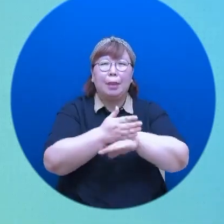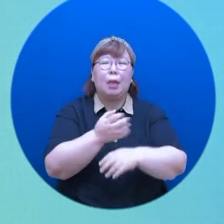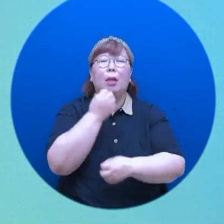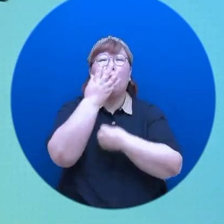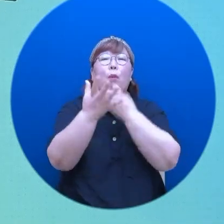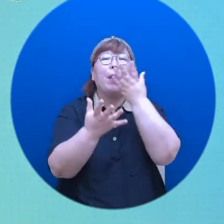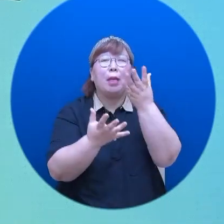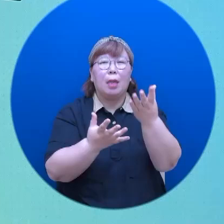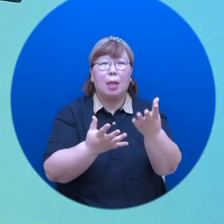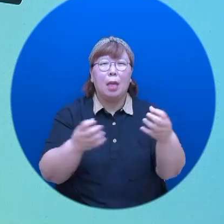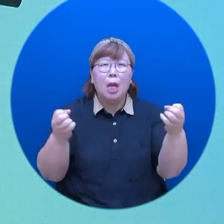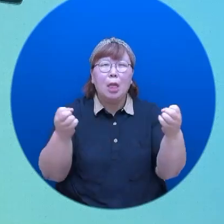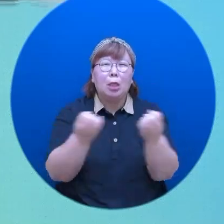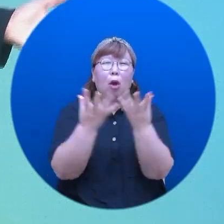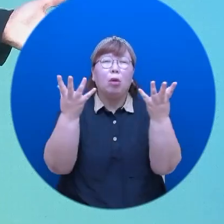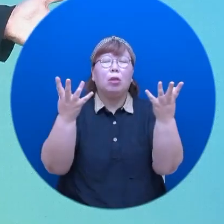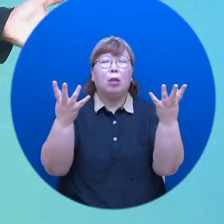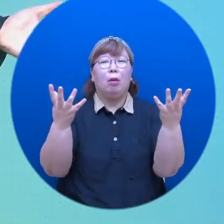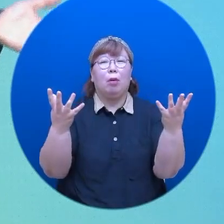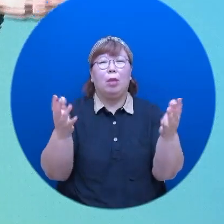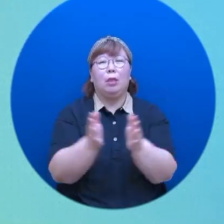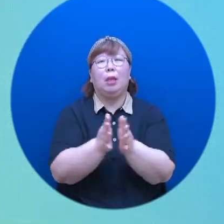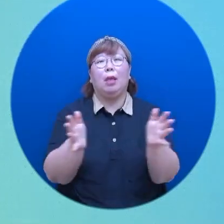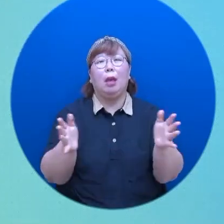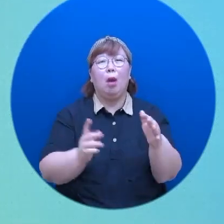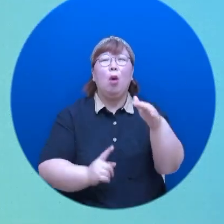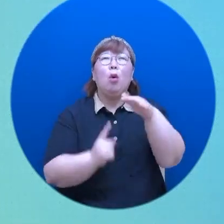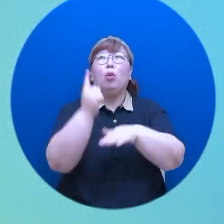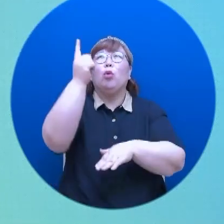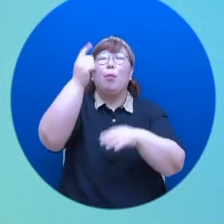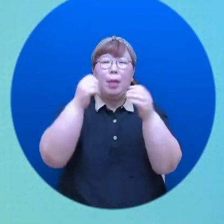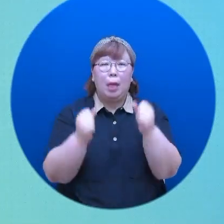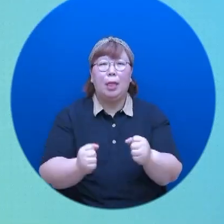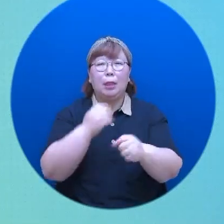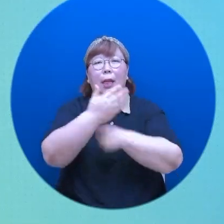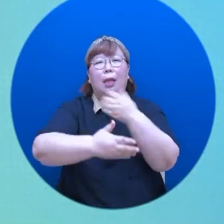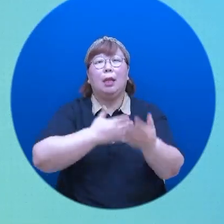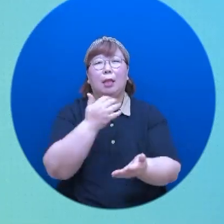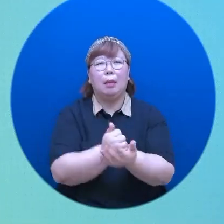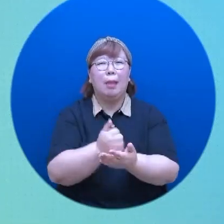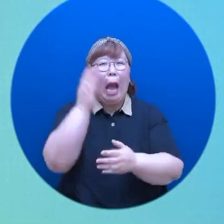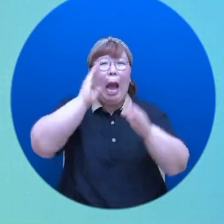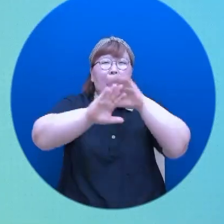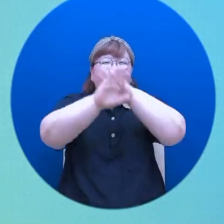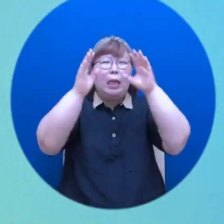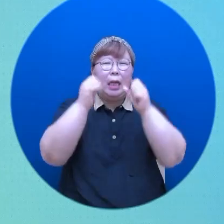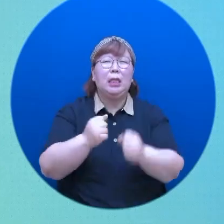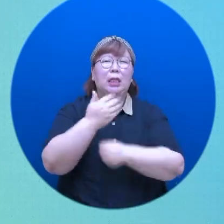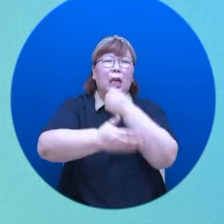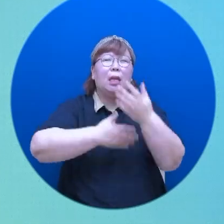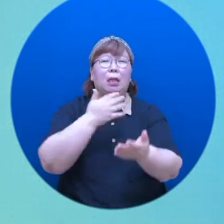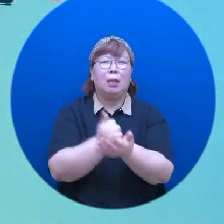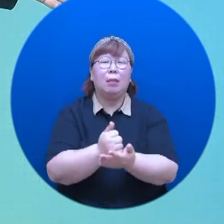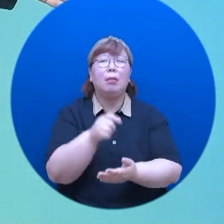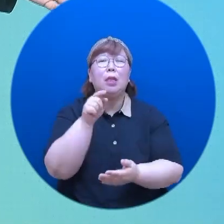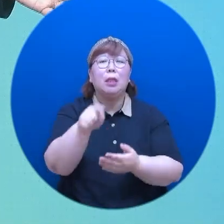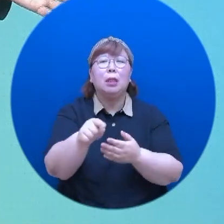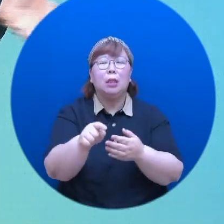고백이 터져 나오는 것입니다. 높이 계신 하나님, 하늘에 계신 하나님,